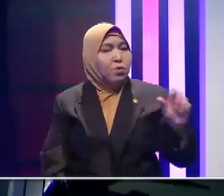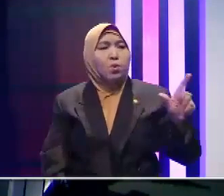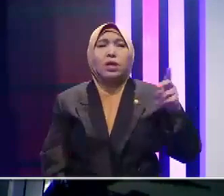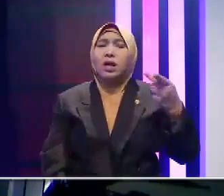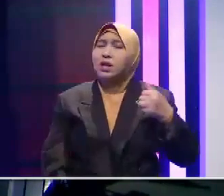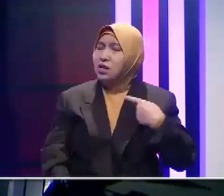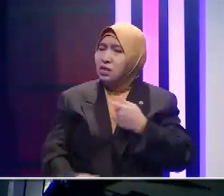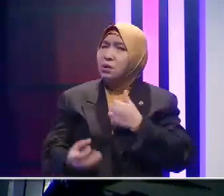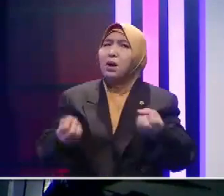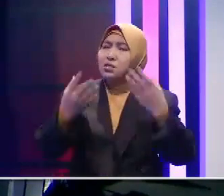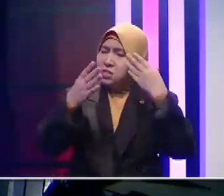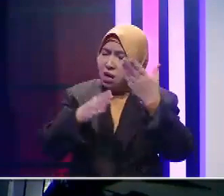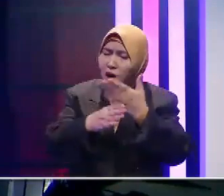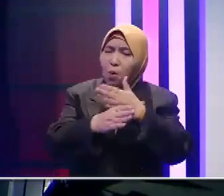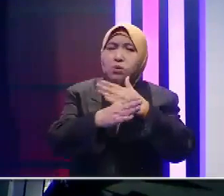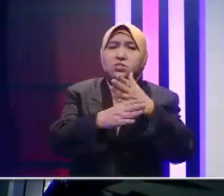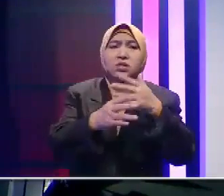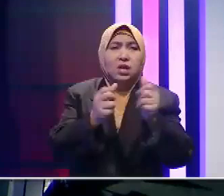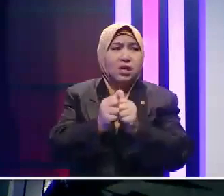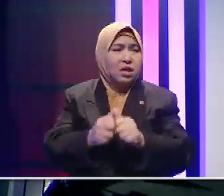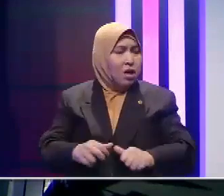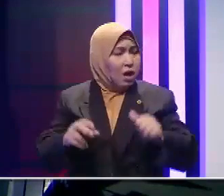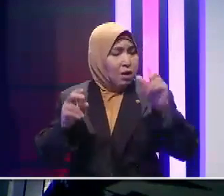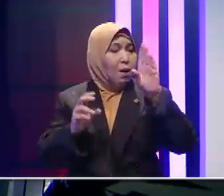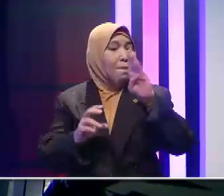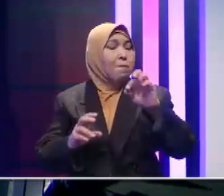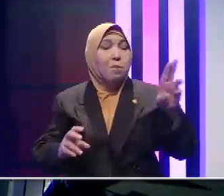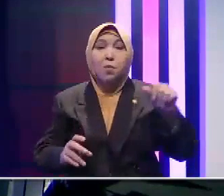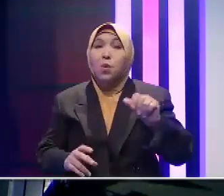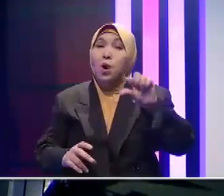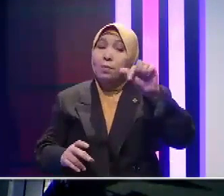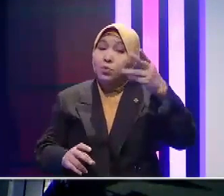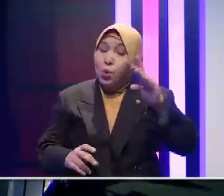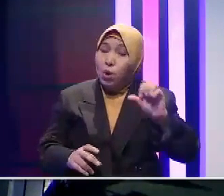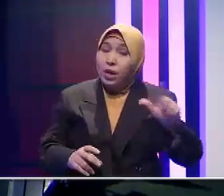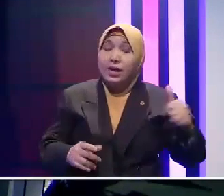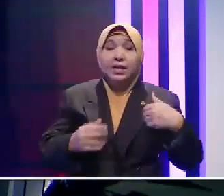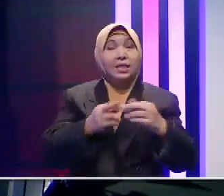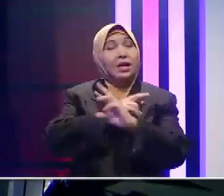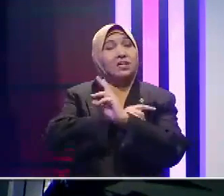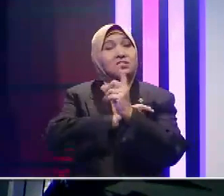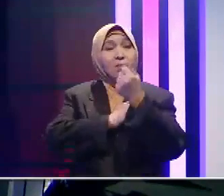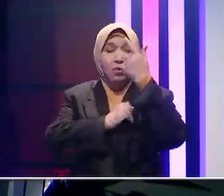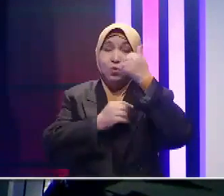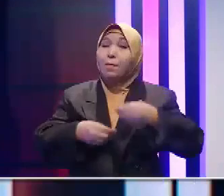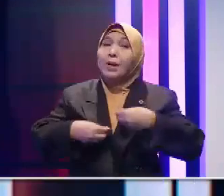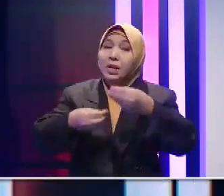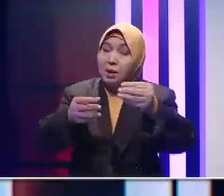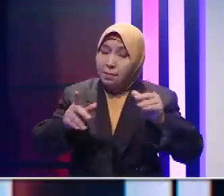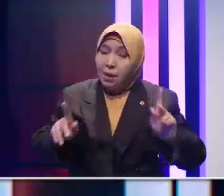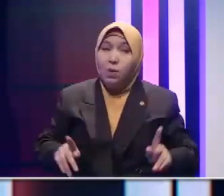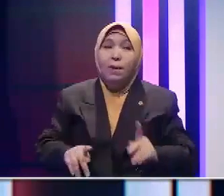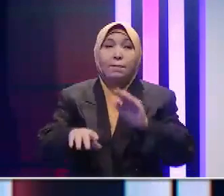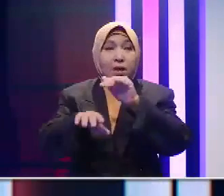yang kita akan kongsikan bersama dengan Brother Abdul Ghani kita. Kita rehat dahulu seketika untuk kita beri laluan kepada